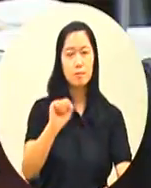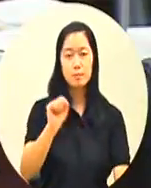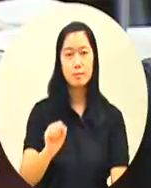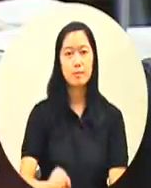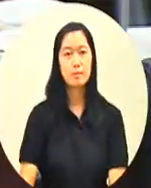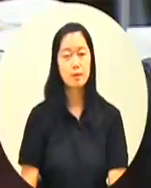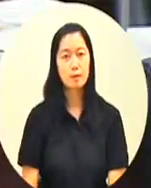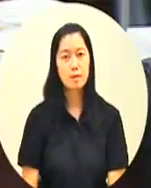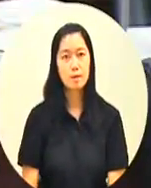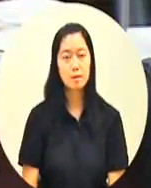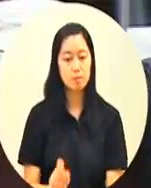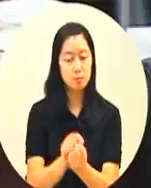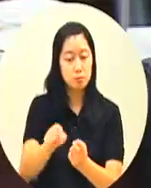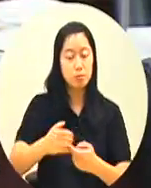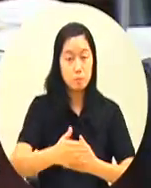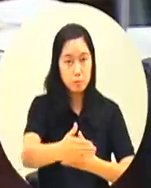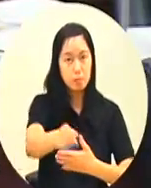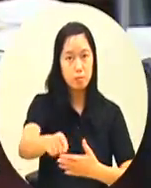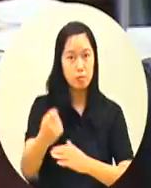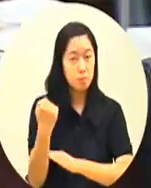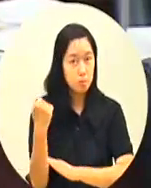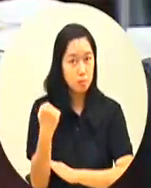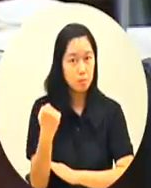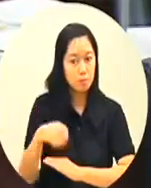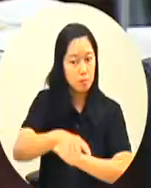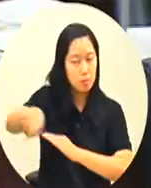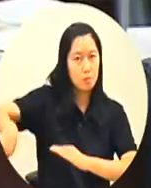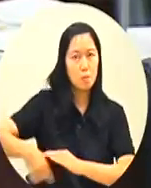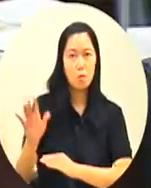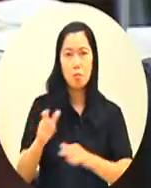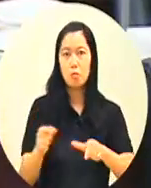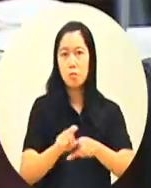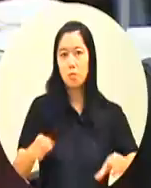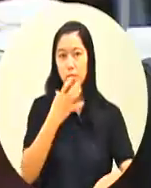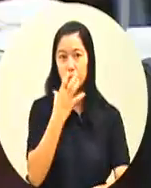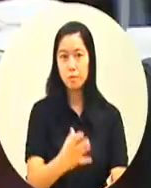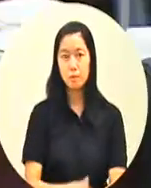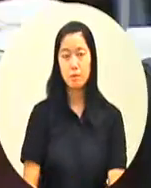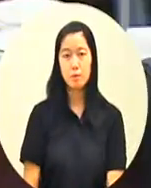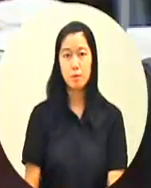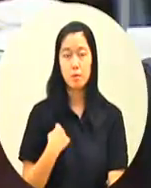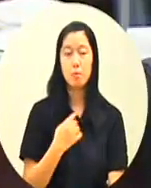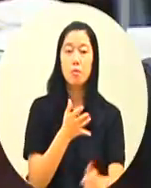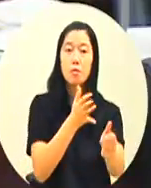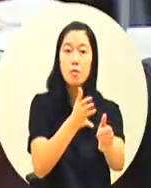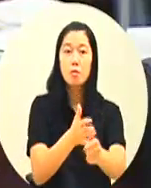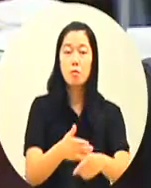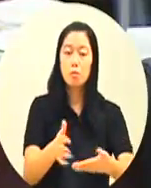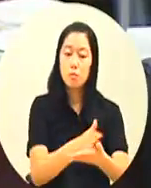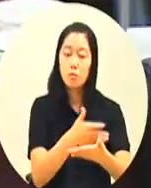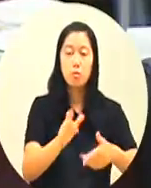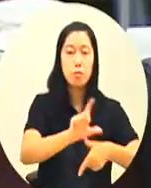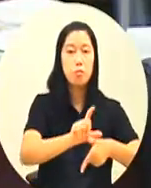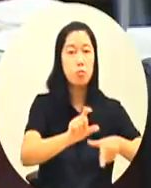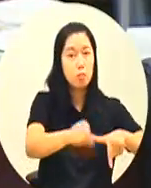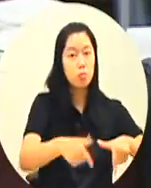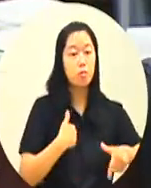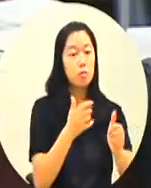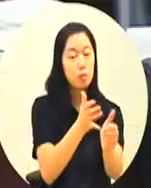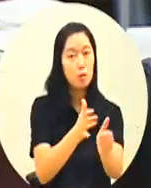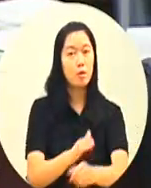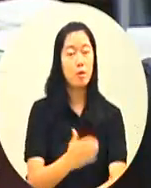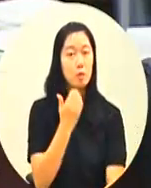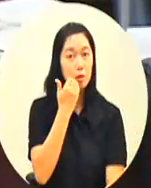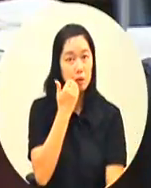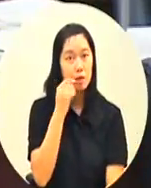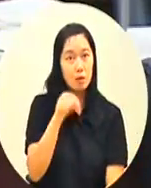多在这个过程里面努力的同仁是一个不公平的事情。我们也试问悠游卡公司，如果悠游卡公司为